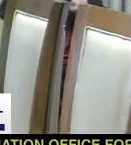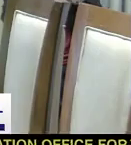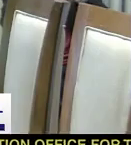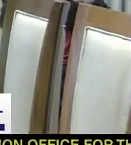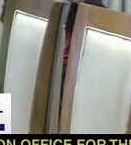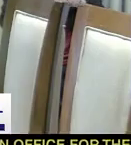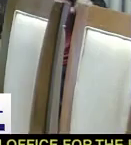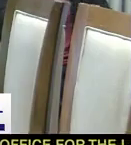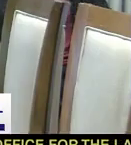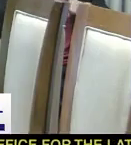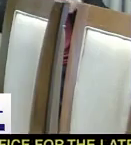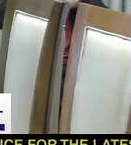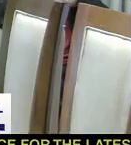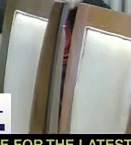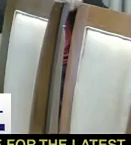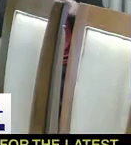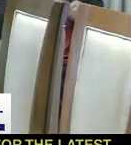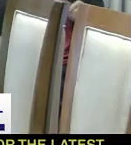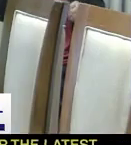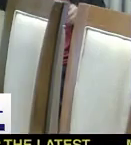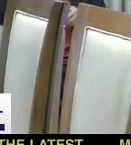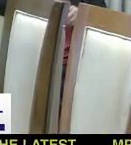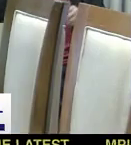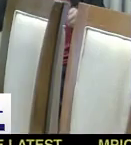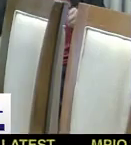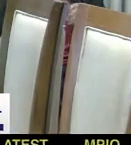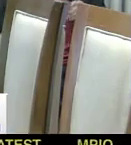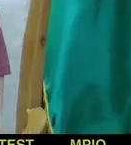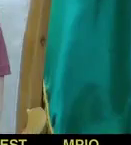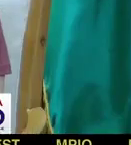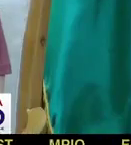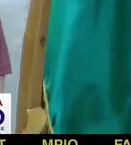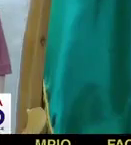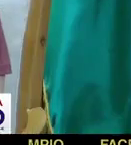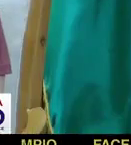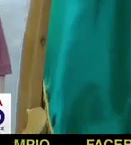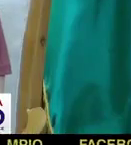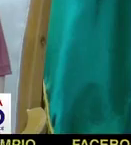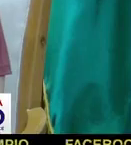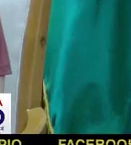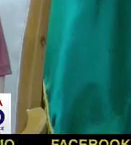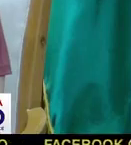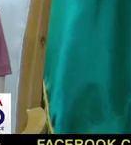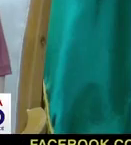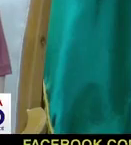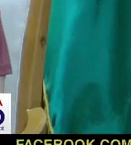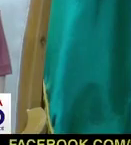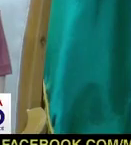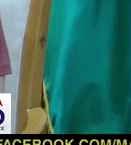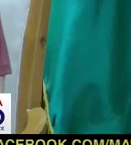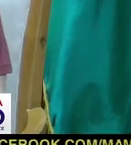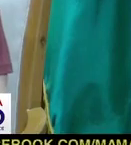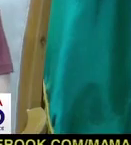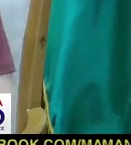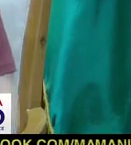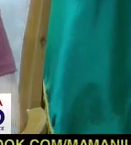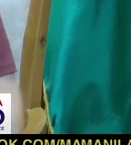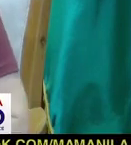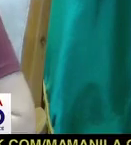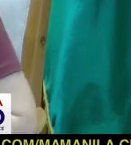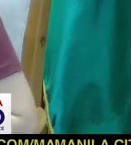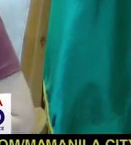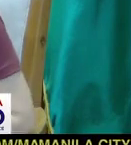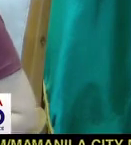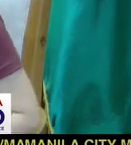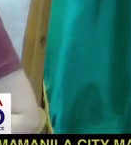o may cake pa, may pension pa, and so on and so forth. Tuloy-tuloy naman yan sa tulong ng ating Vice